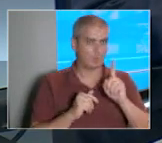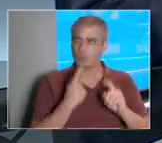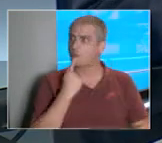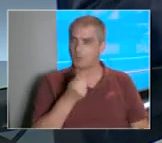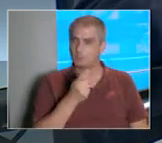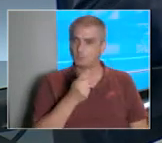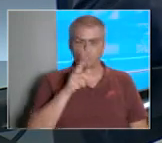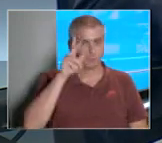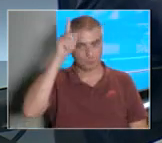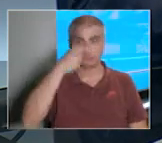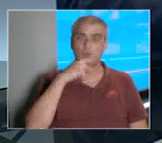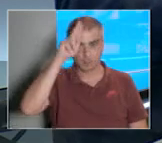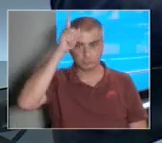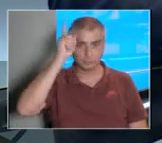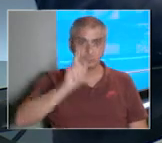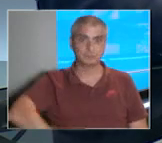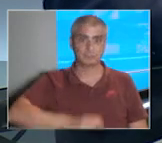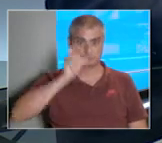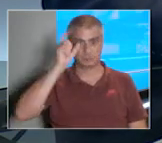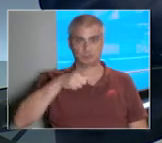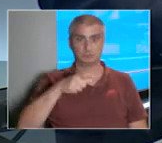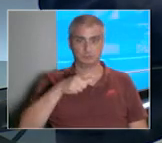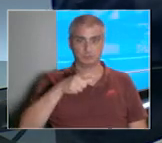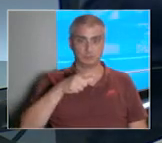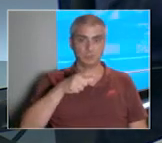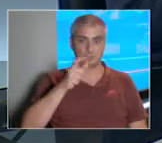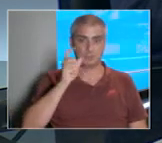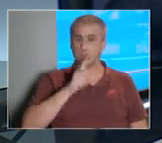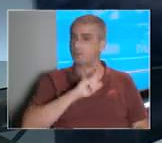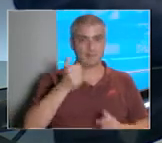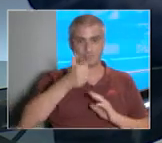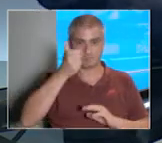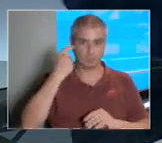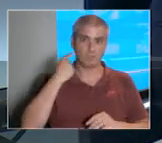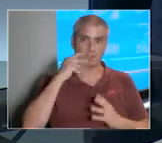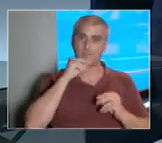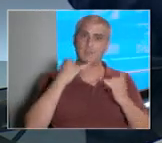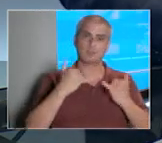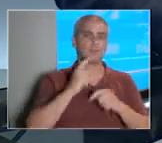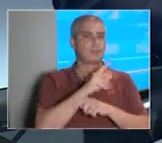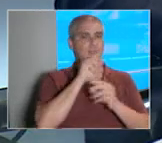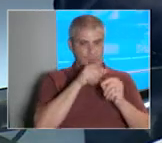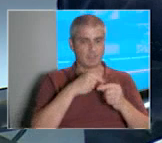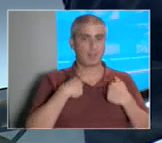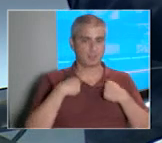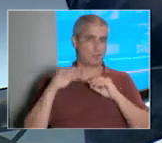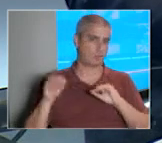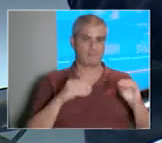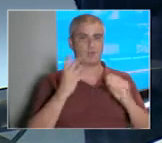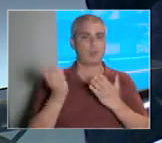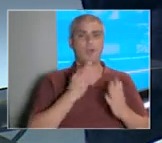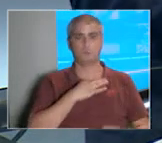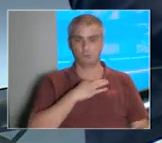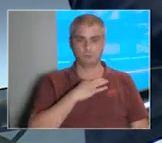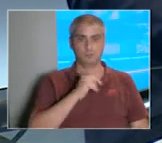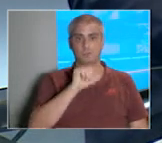אומר משה, אומר הקדוש ברוך הוא למשה, צריך איש על העדה. אוקיי. ואין כאן מנהיגות. אתה יודע מה נדבר על זה היום? מיד נדבר על זה, אנחנו נעבור כבר אל האורחים